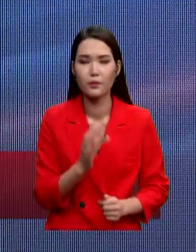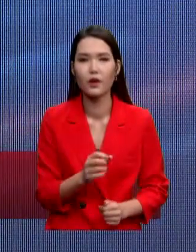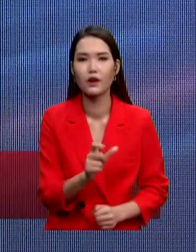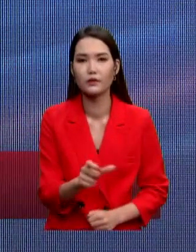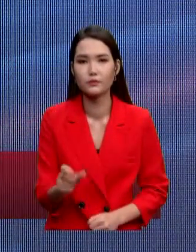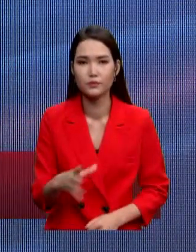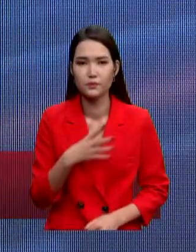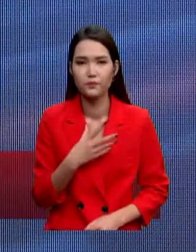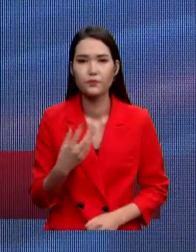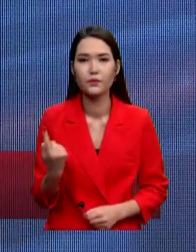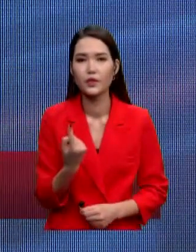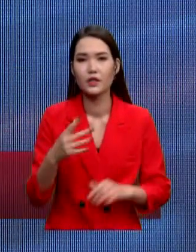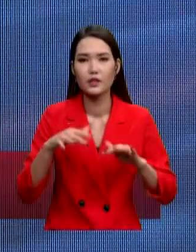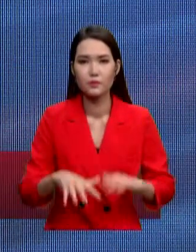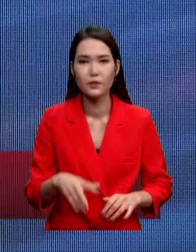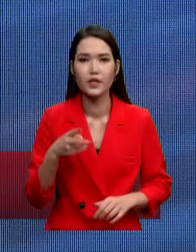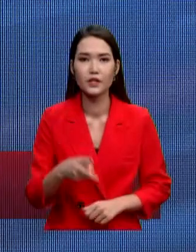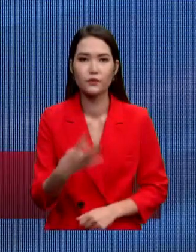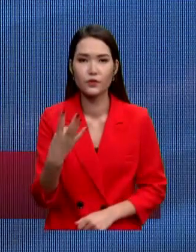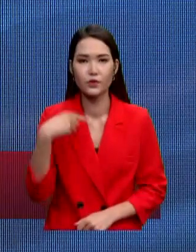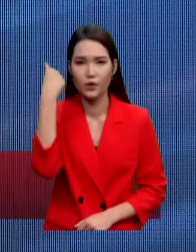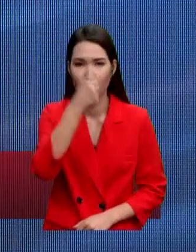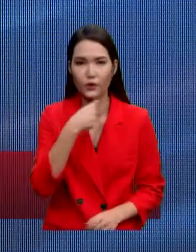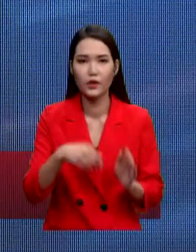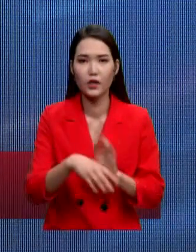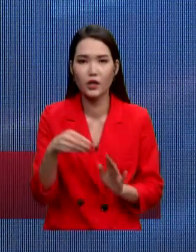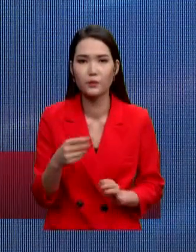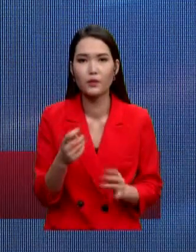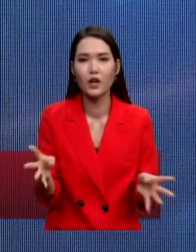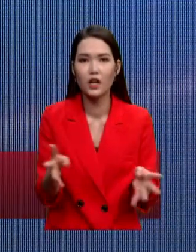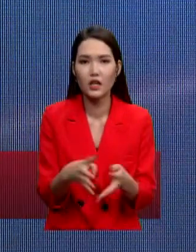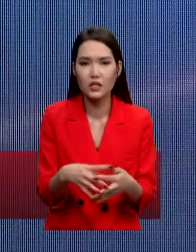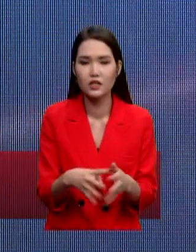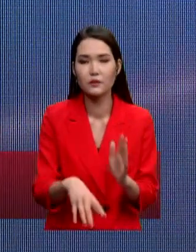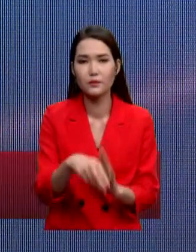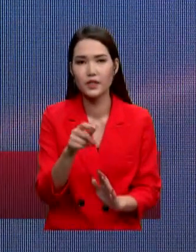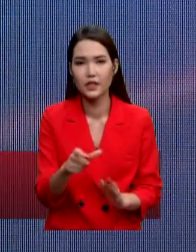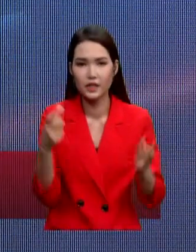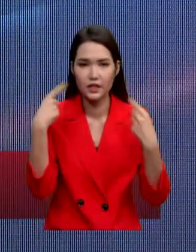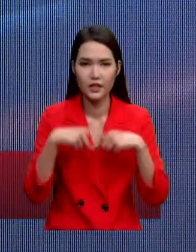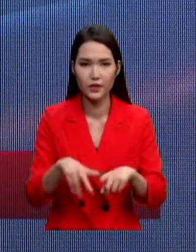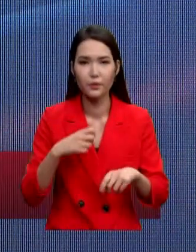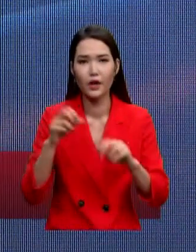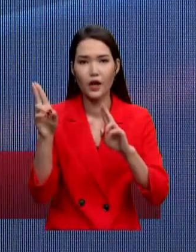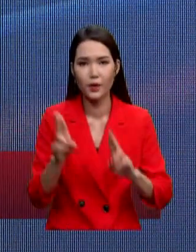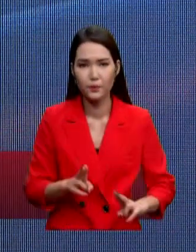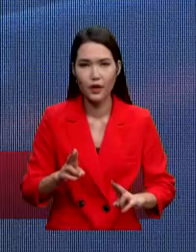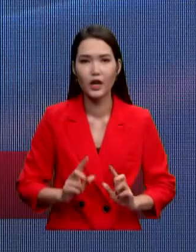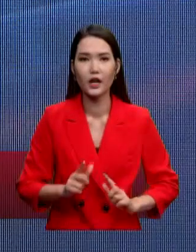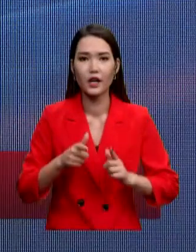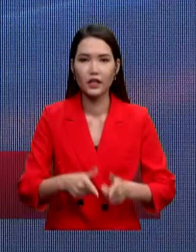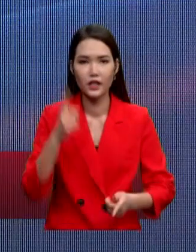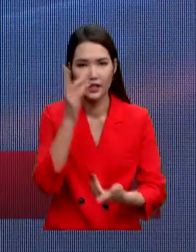3,9% избирателей. Впервые с 2004 года выборы проводились по смешанной избирательной системе, а процедуру